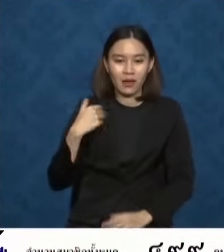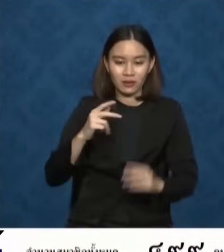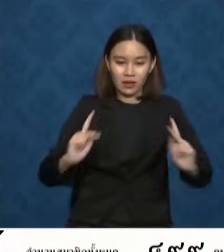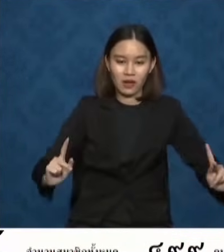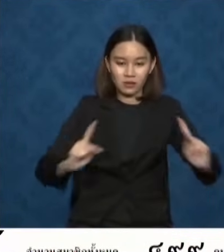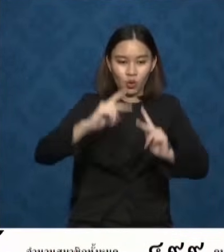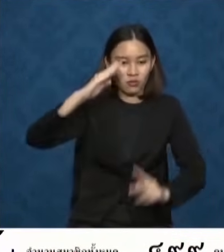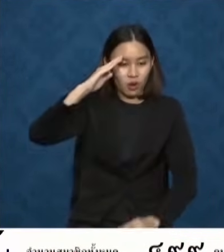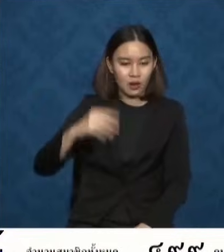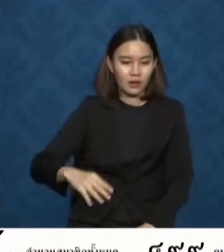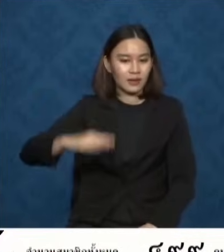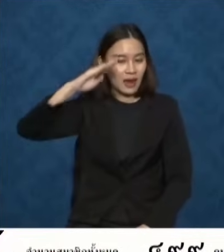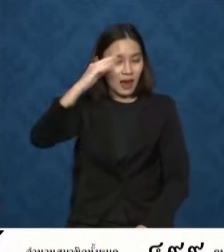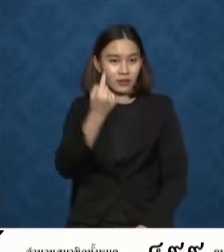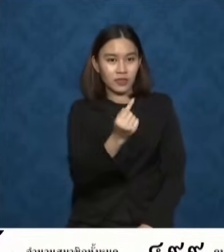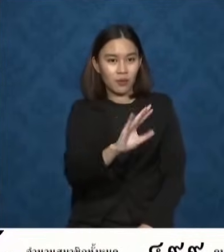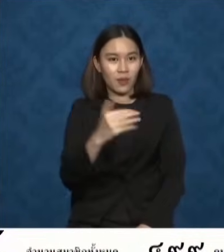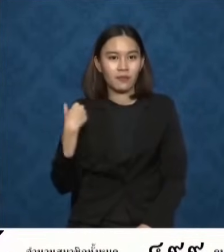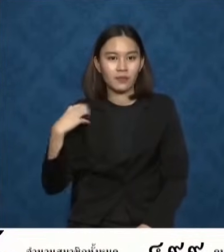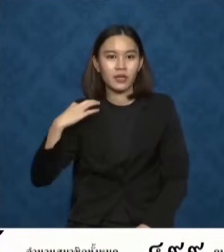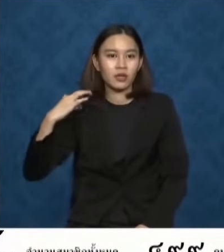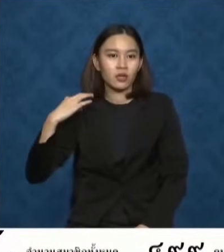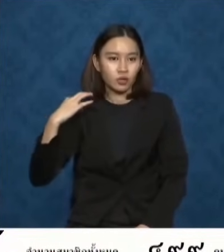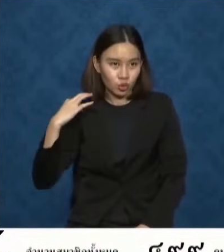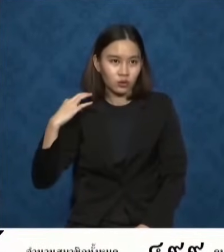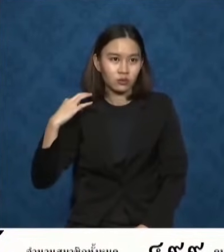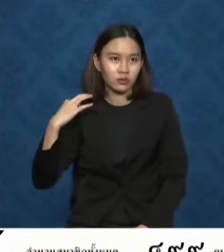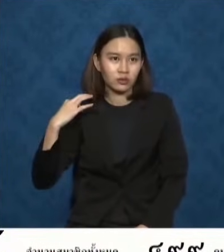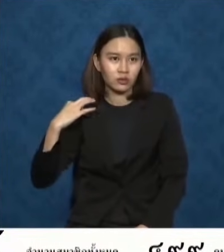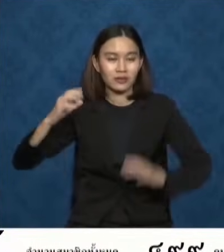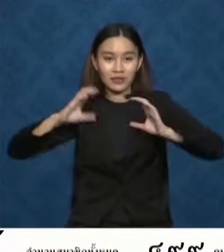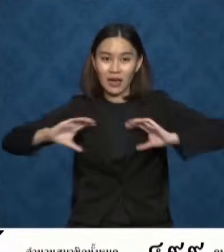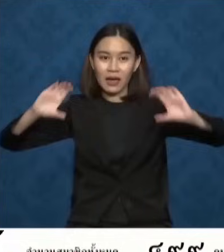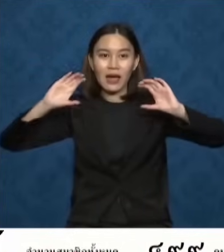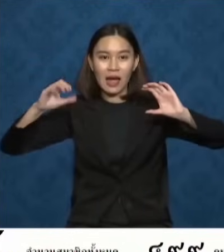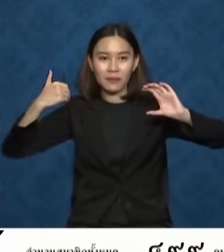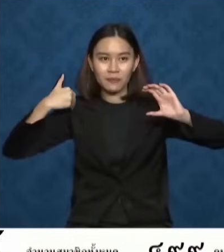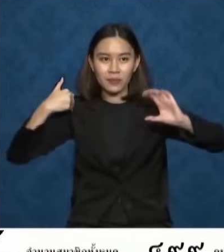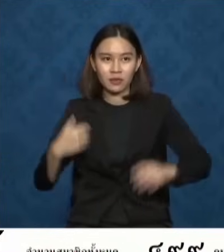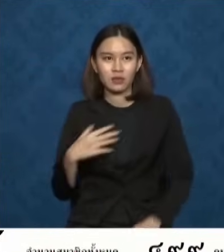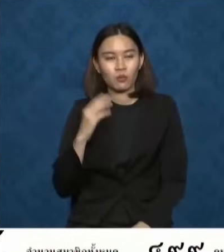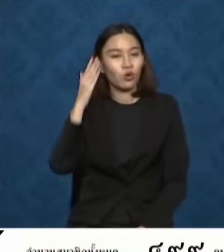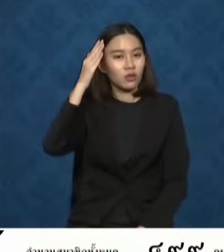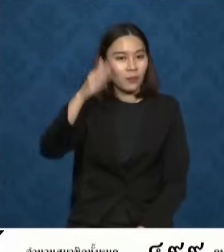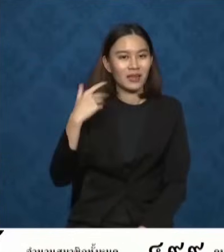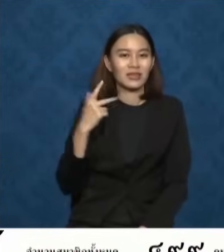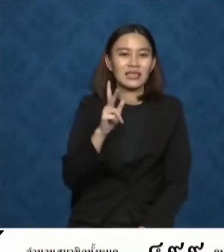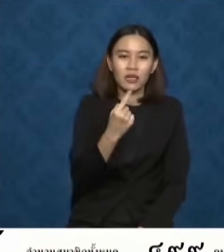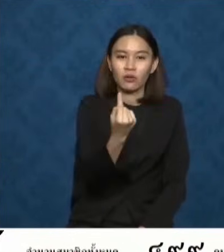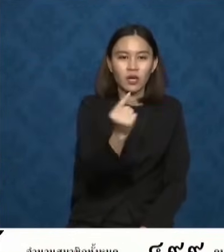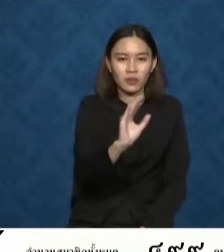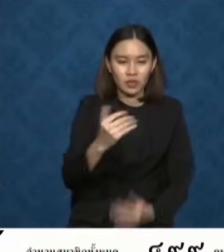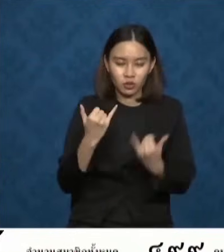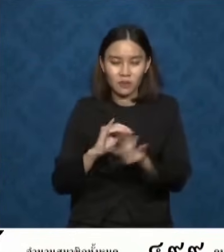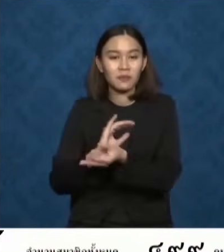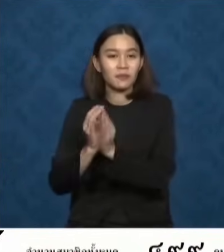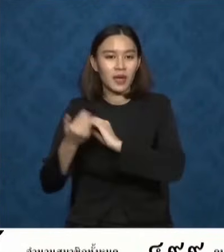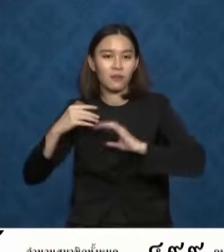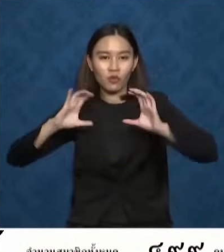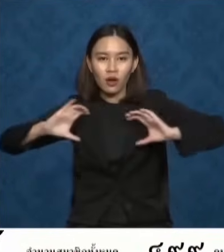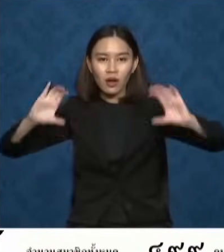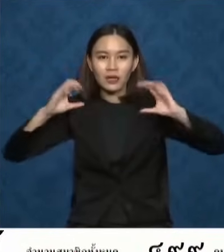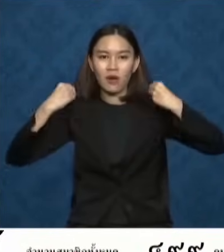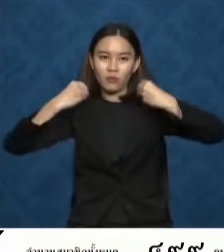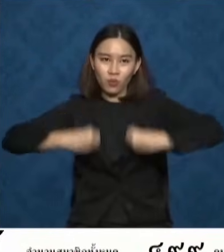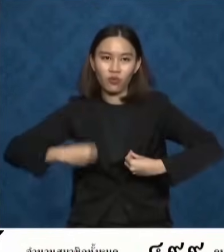นะจะมีชุดสีกากีด้วยนะครับต่อไปใครบอกกลาโหมมีสีเขียวต่อไปมีสีกากีนั่นก็หมายความว่าบางหน้า